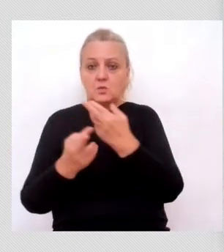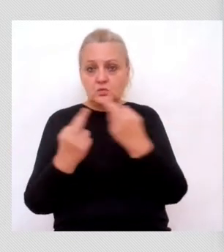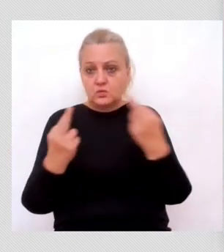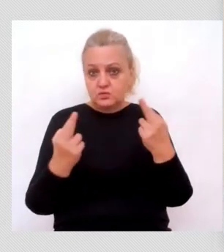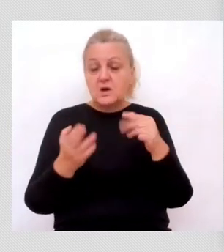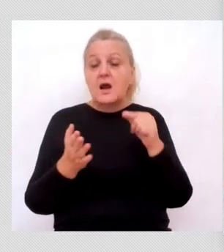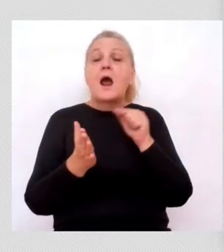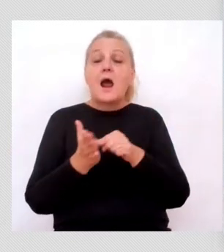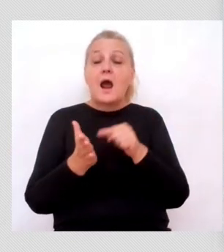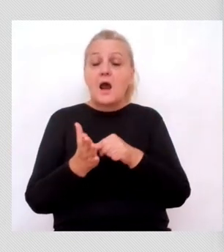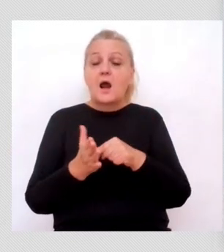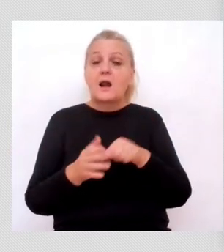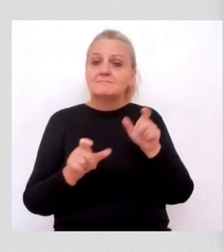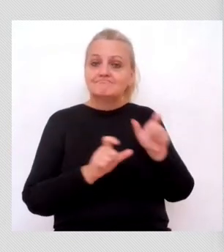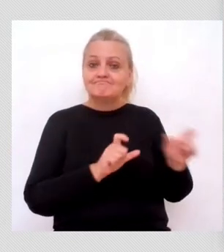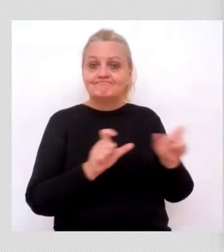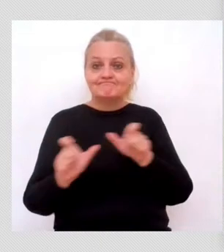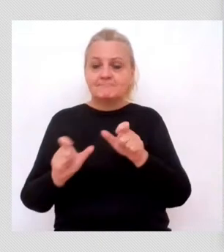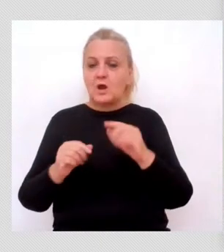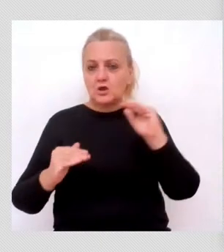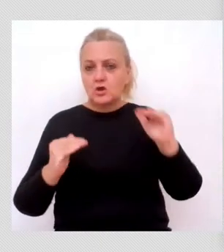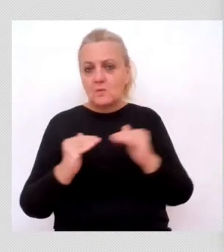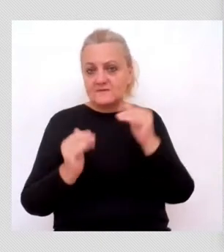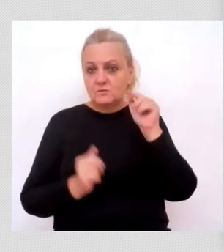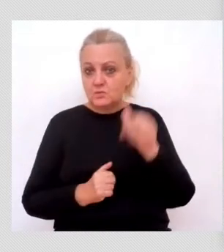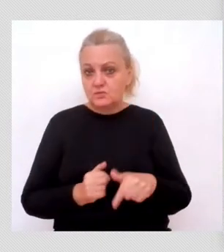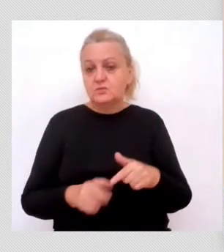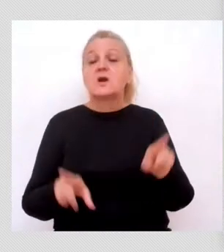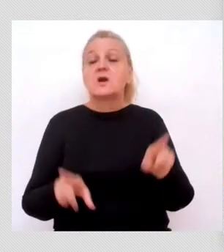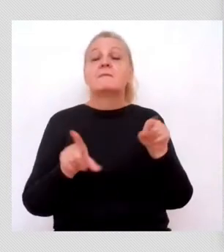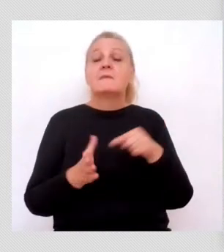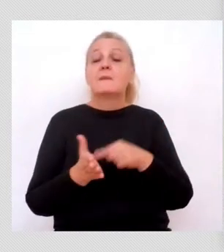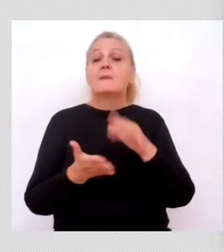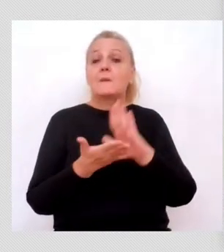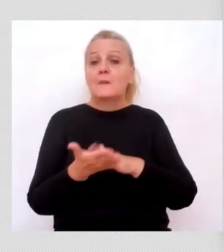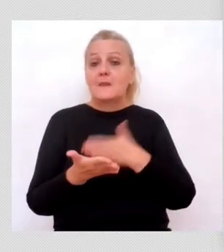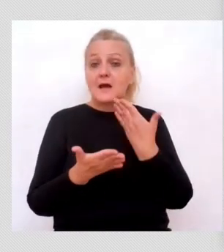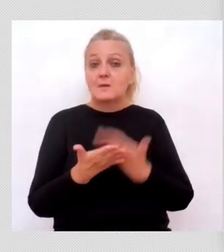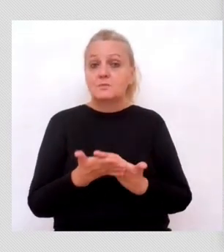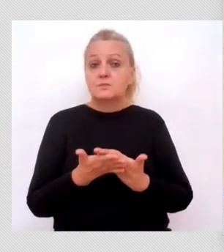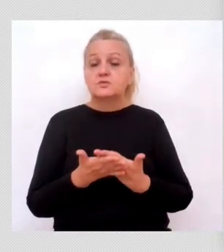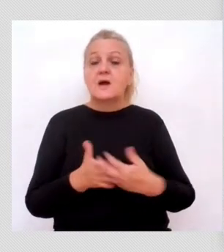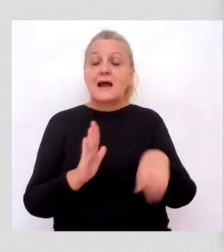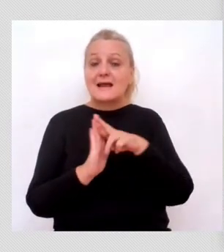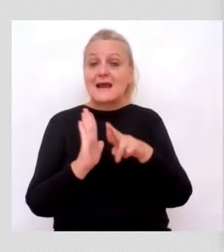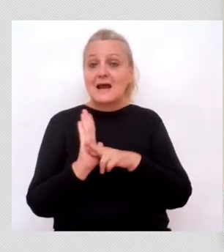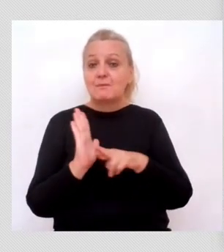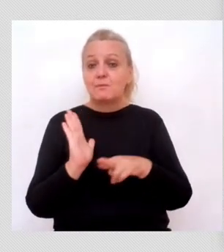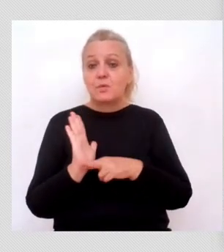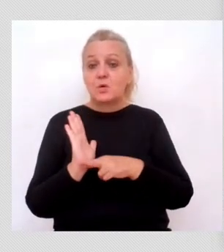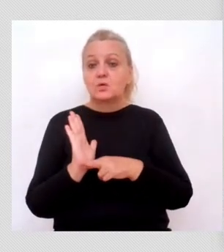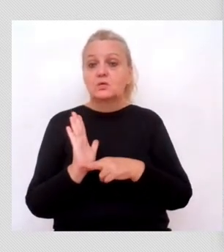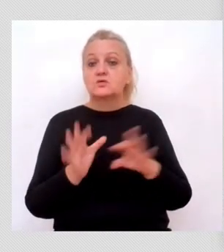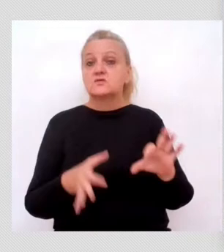monitoring też powinien być do tego dostosowany, więc na przykład ten raport